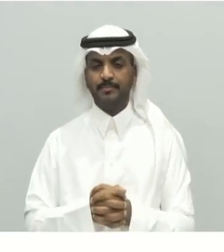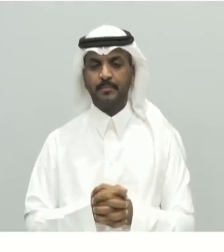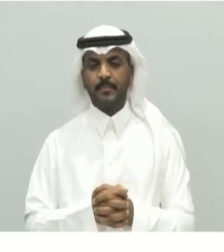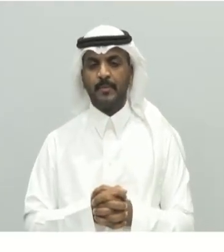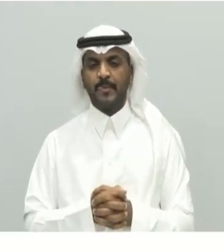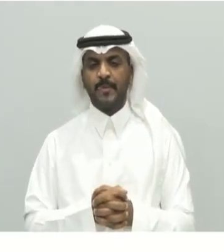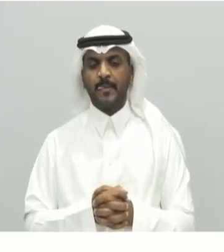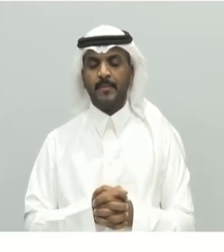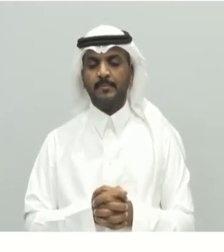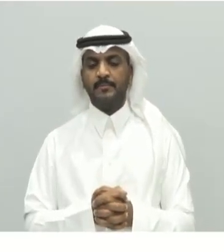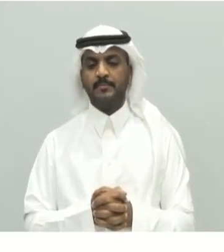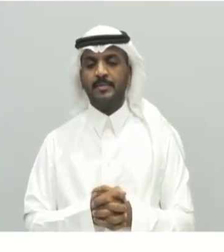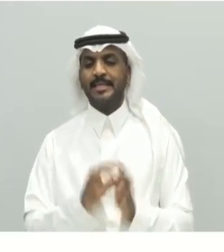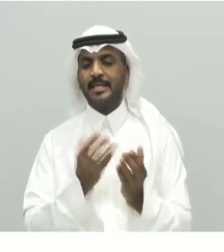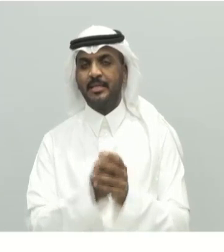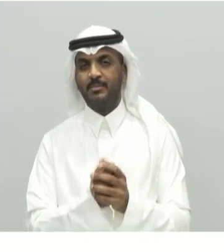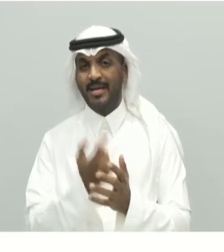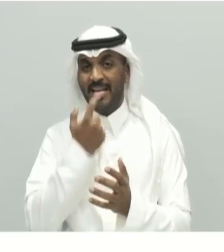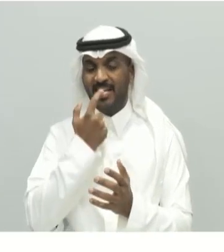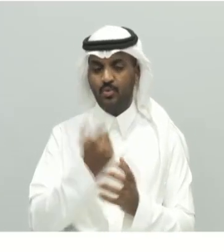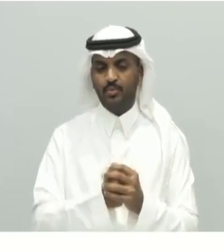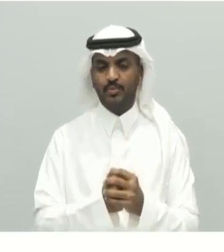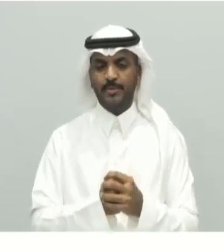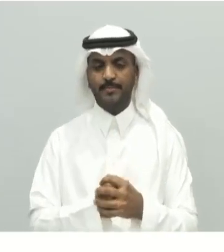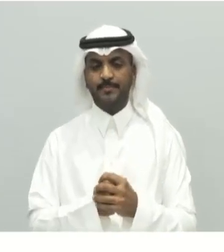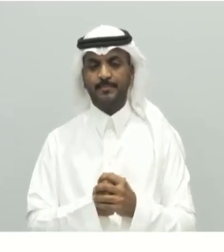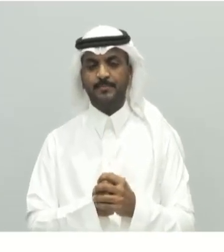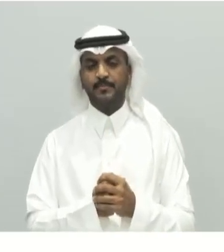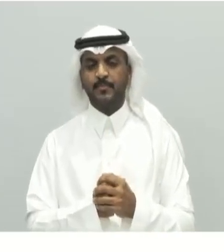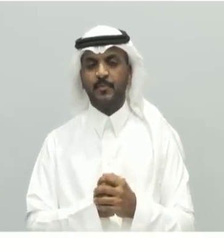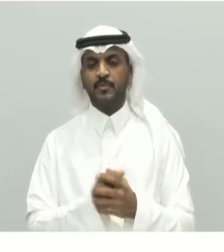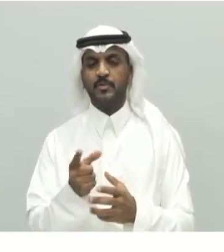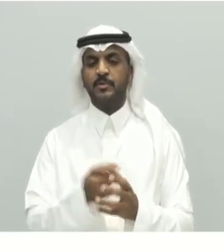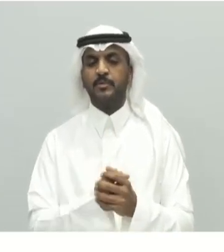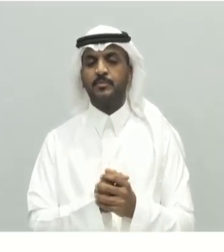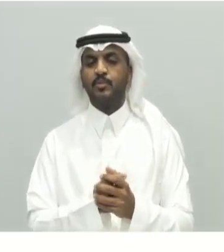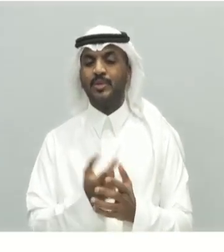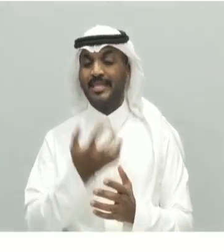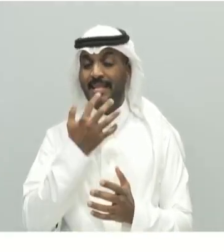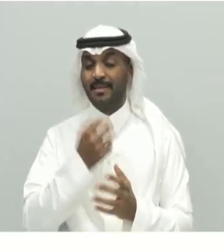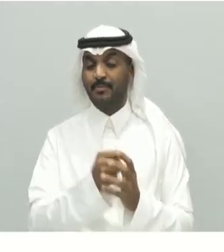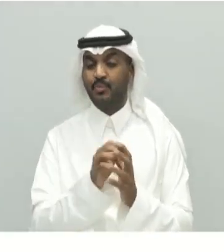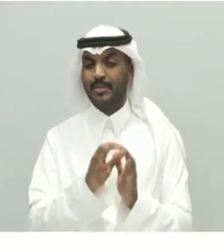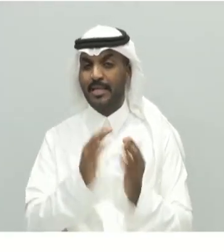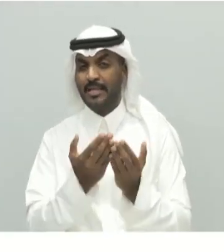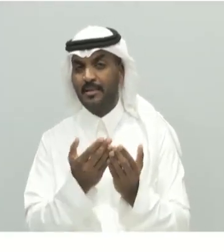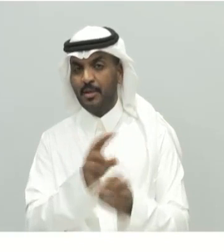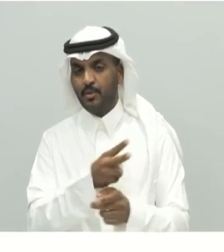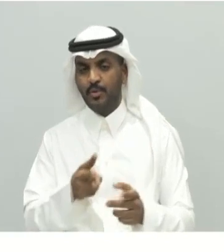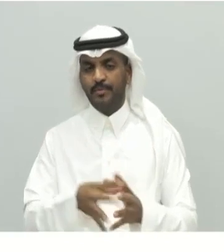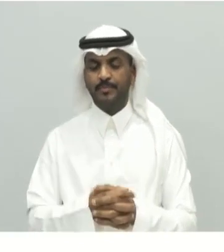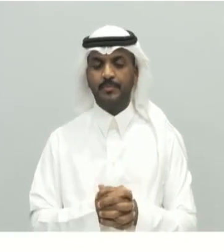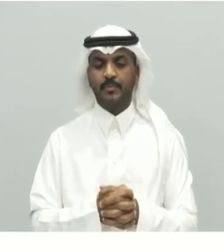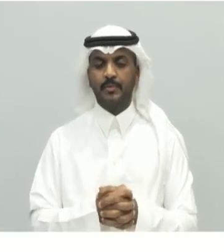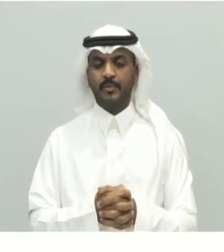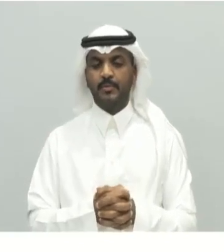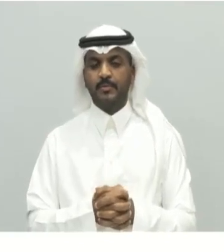لدينا قسمين التركيب العمري والتركيب النوعي